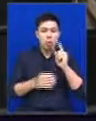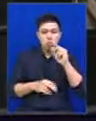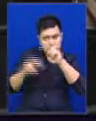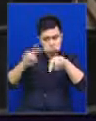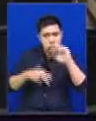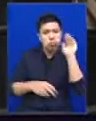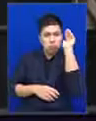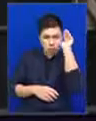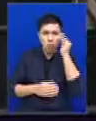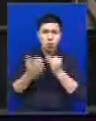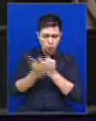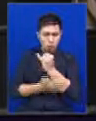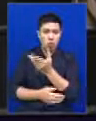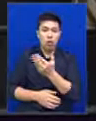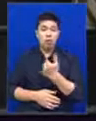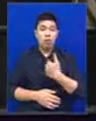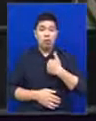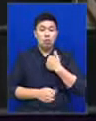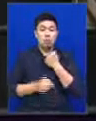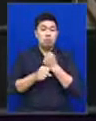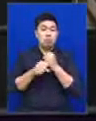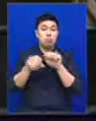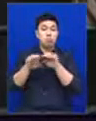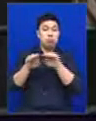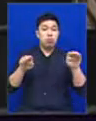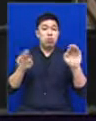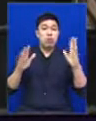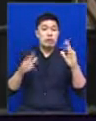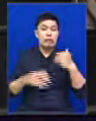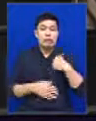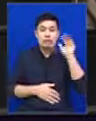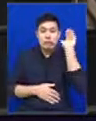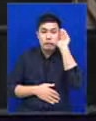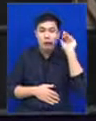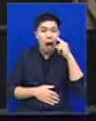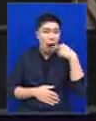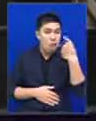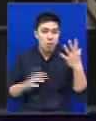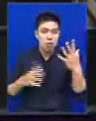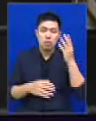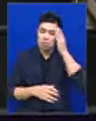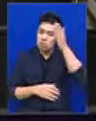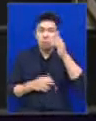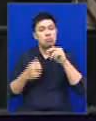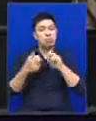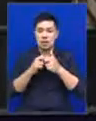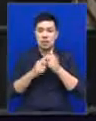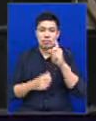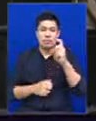าแล้วนะครับถ้าเราไม่มีมาตรฐานในการจะเชื่อถือใครได้ก็คงอยู่กันไม่ได้นะครับ